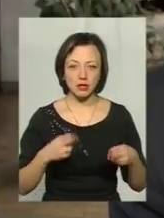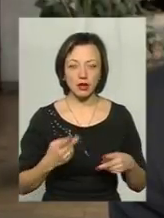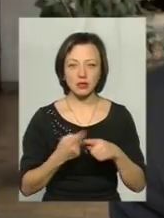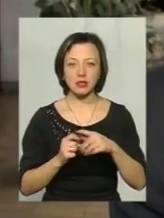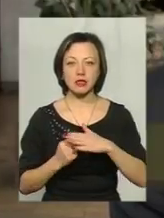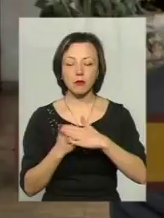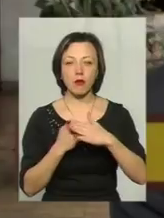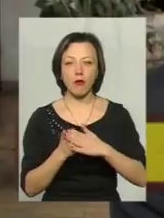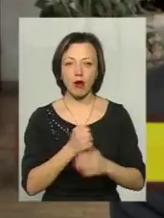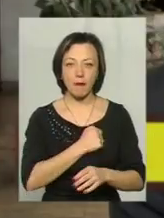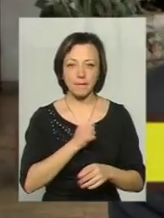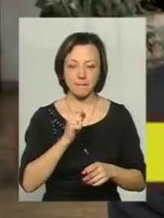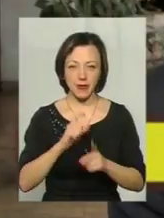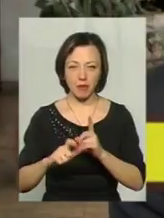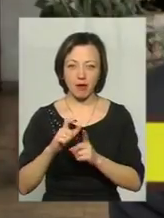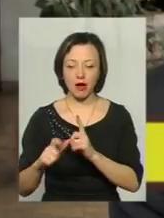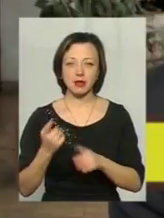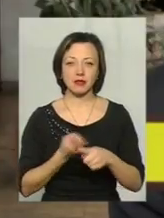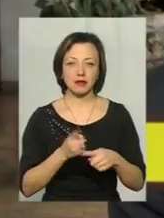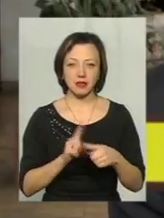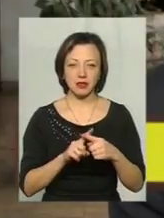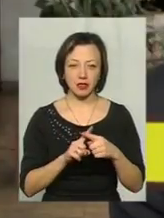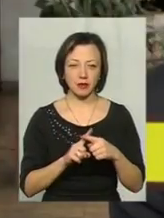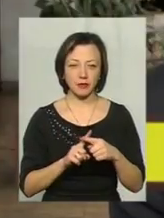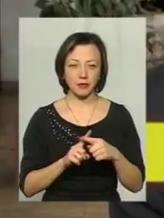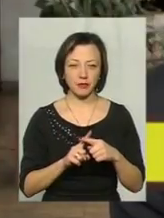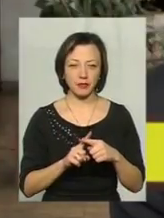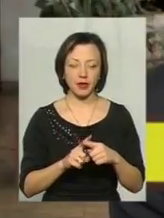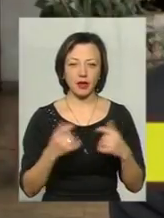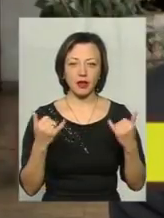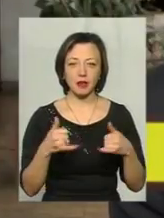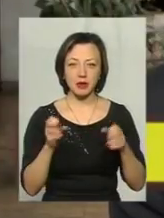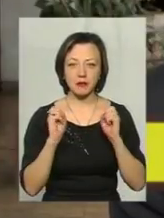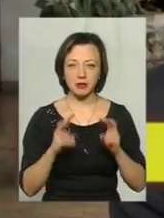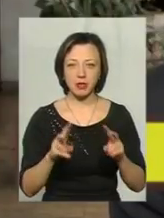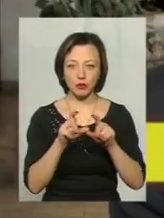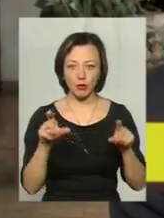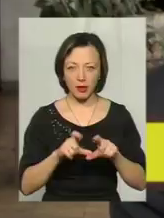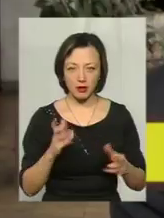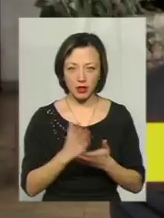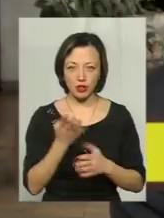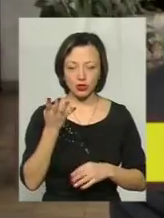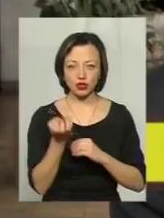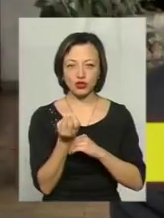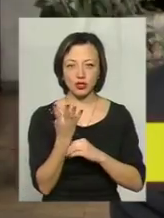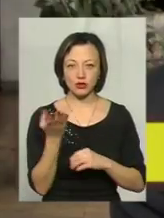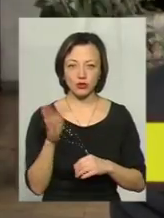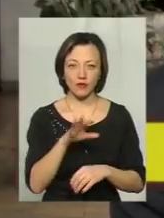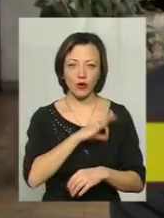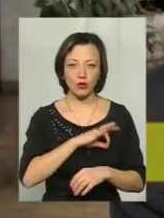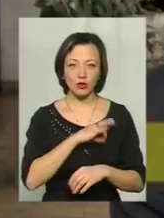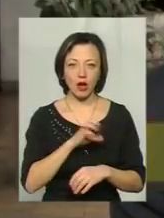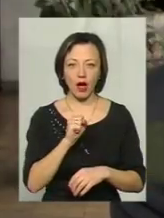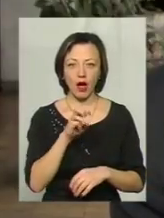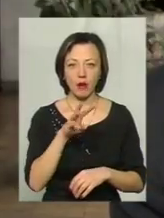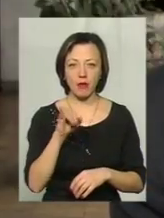склади боєприпасів, це і хімічно небезпечні об'єкти, їх є 14, які використовують